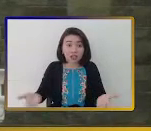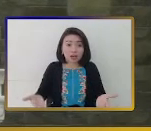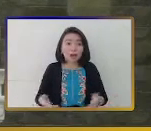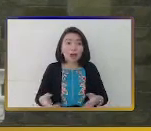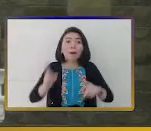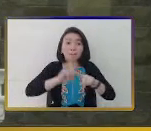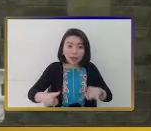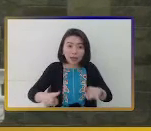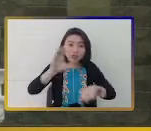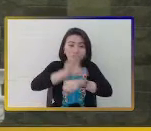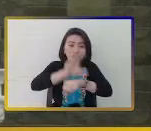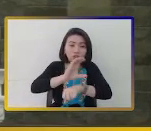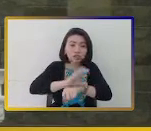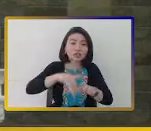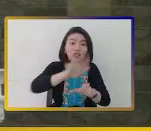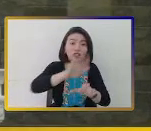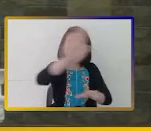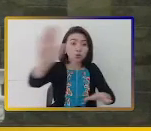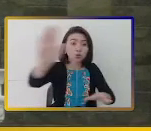That's